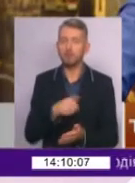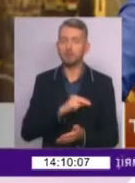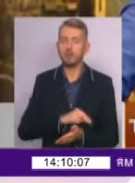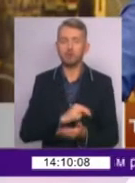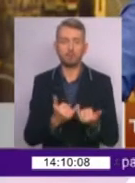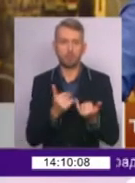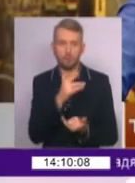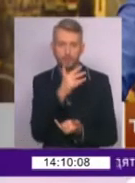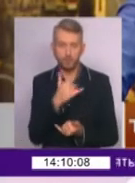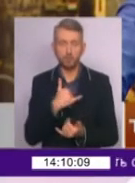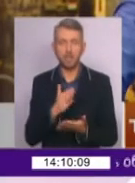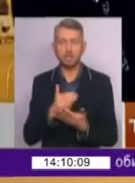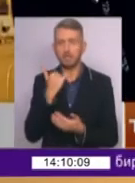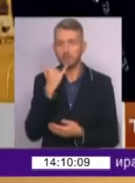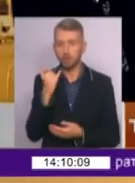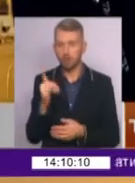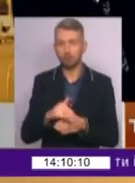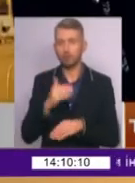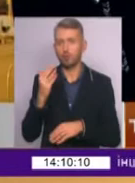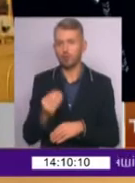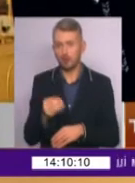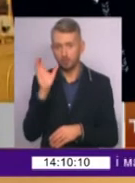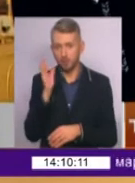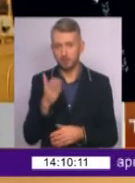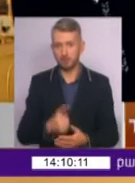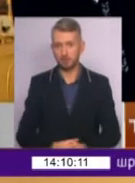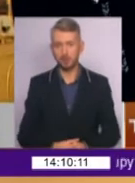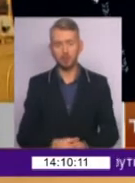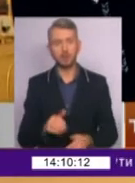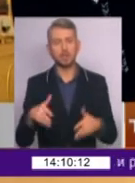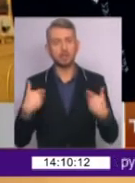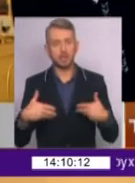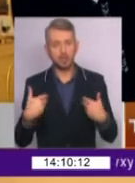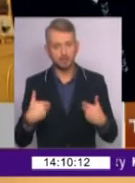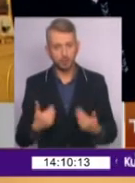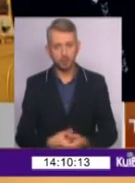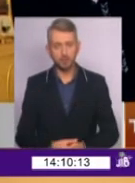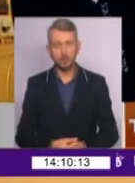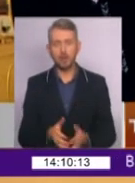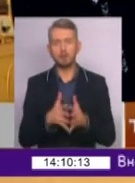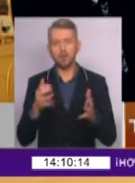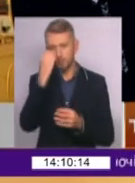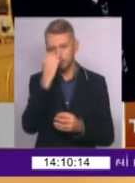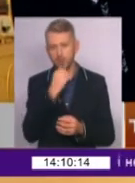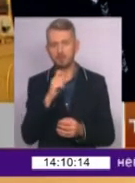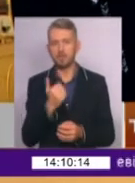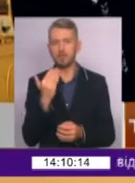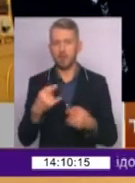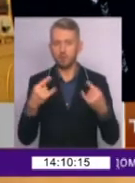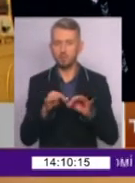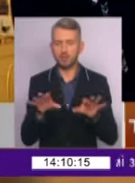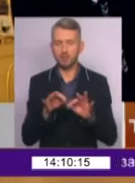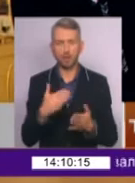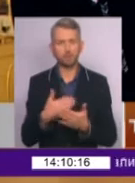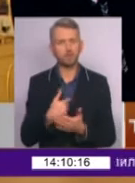в прямому ефірі, у нас є телефонний дзвінок. Доброго дня, слухаю вас. Здравствуйте. Большое спасибо за вашу передачу. Вот